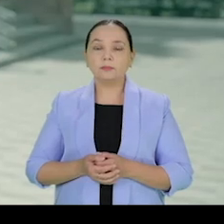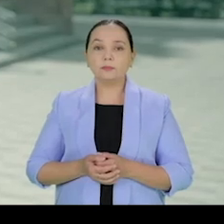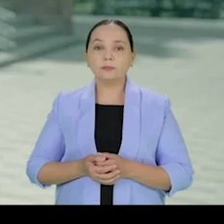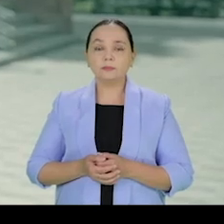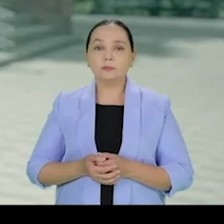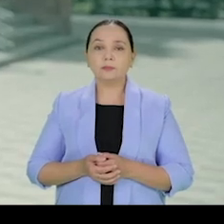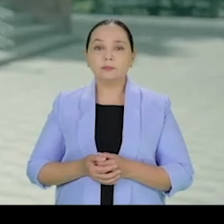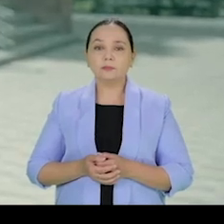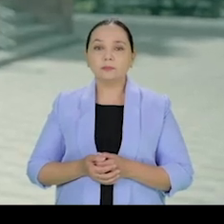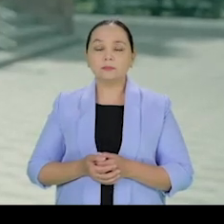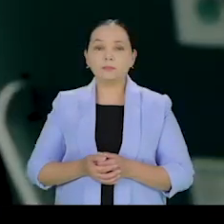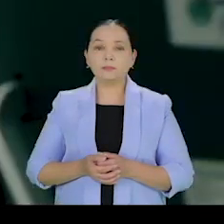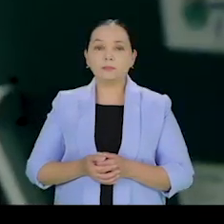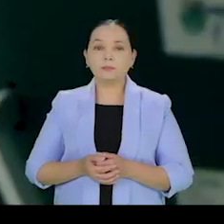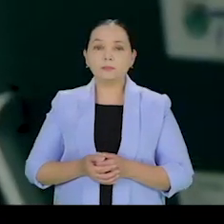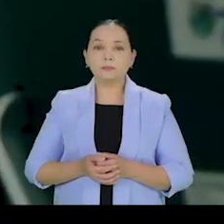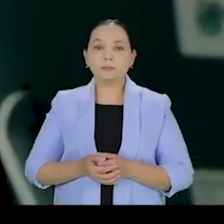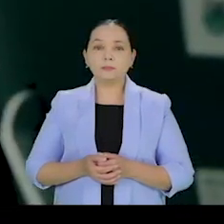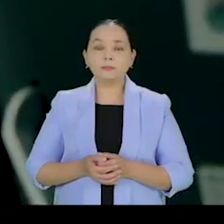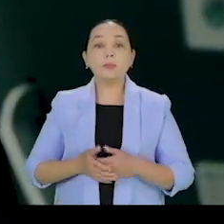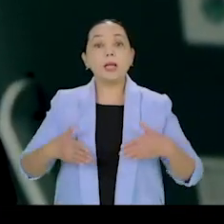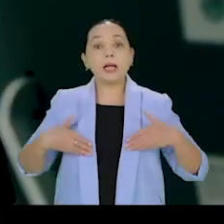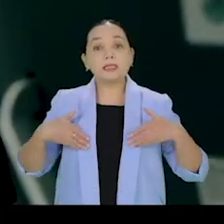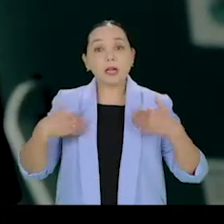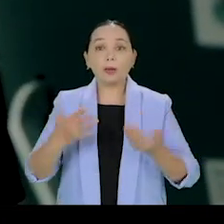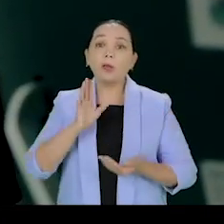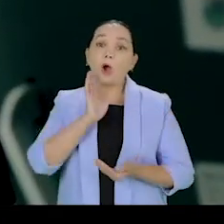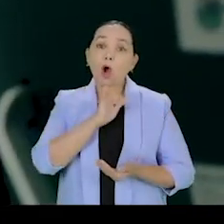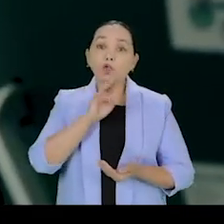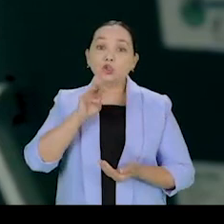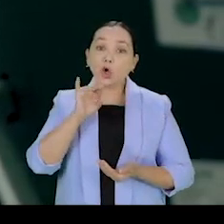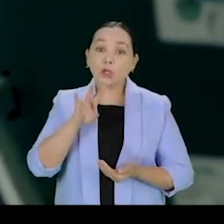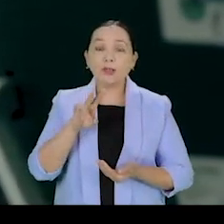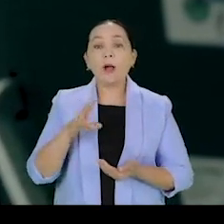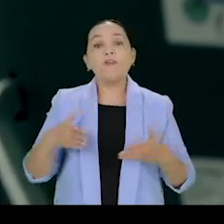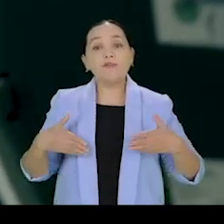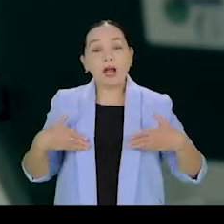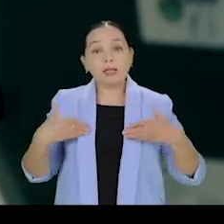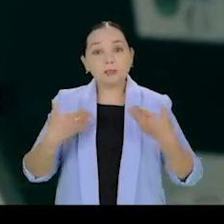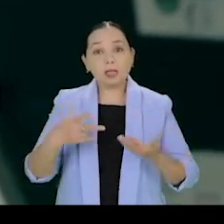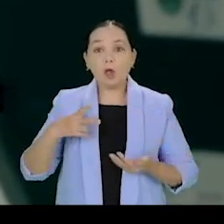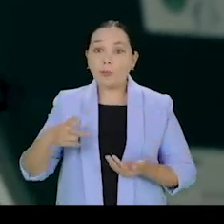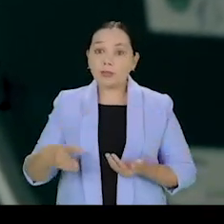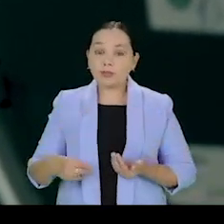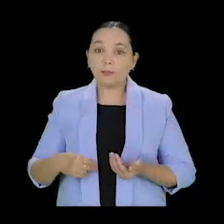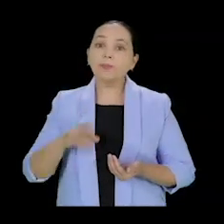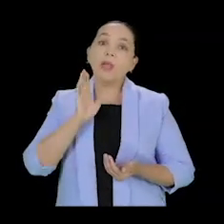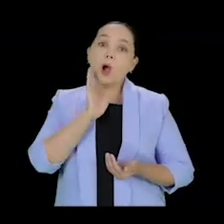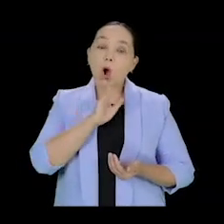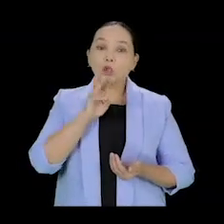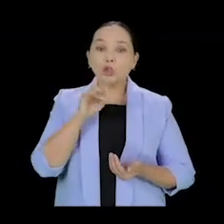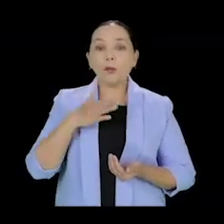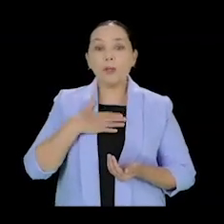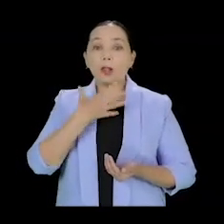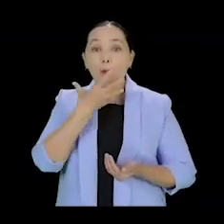yangi holatlar sonidan ortiqni tashkil etdi. Assalomu alaykum oyijon. Va alaykum assalom qizim. Oyijon, men